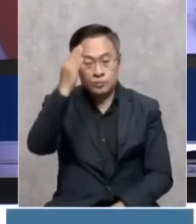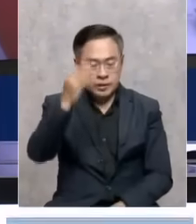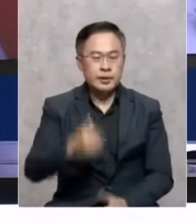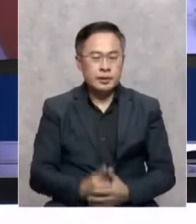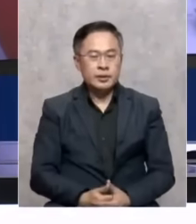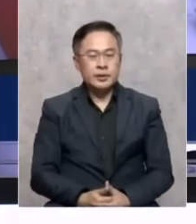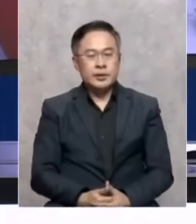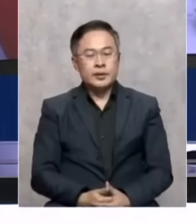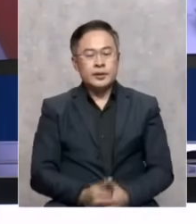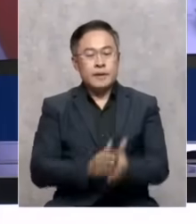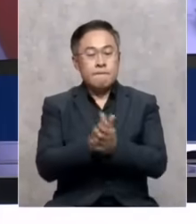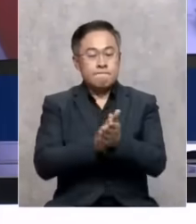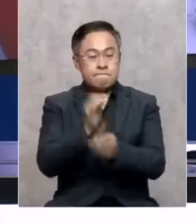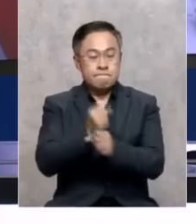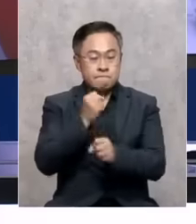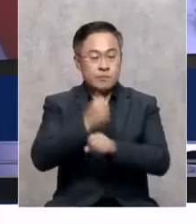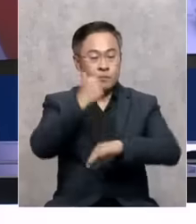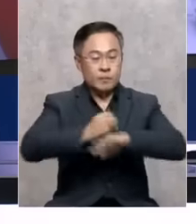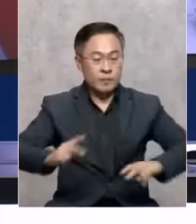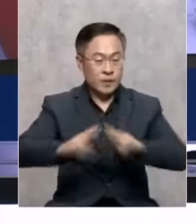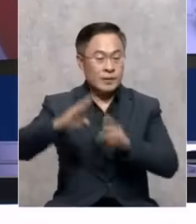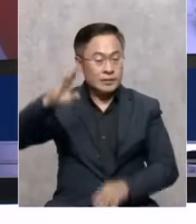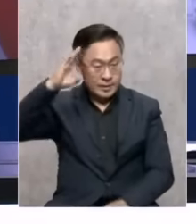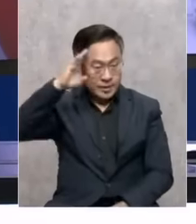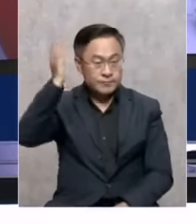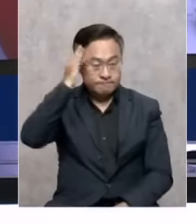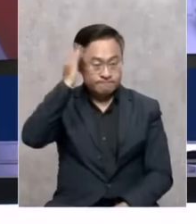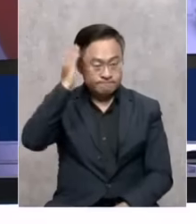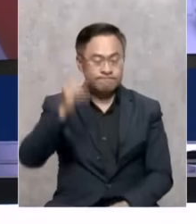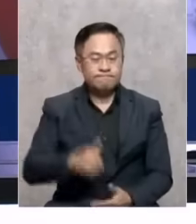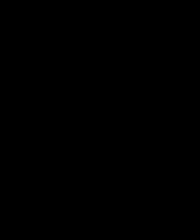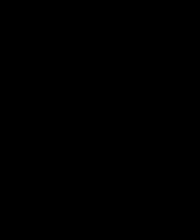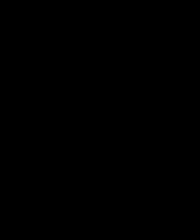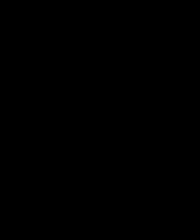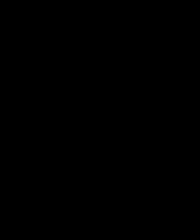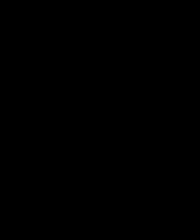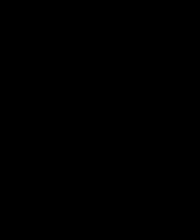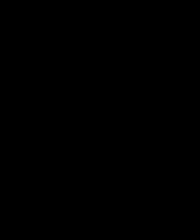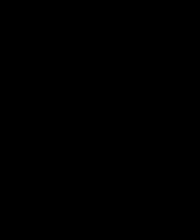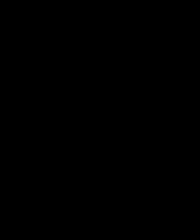ครับ ท้าทายพอสมควรนะคะสำหรับเก้าอี้รัฐมนตรีว่าการกระทรวงกลาโหมของคุณสุทินคลังแสง